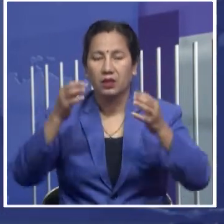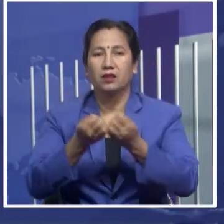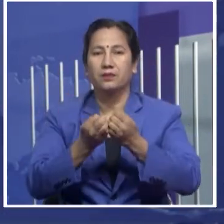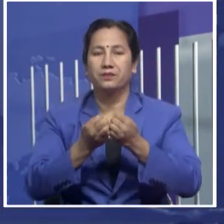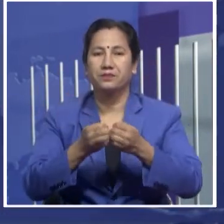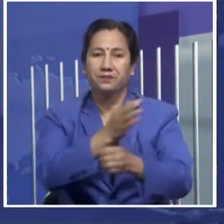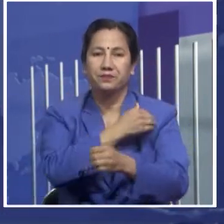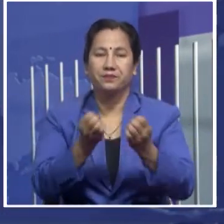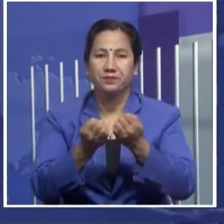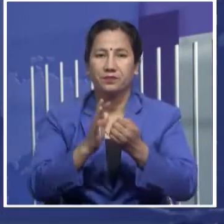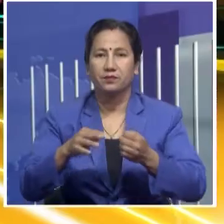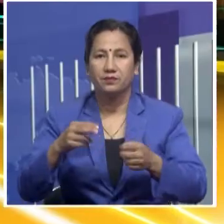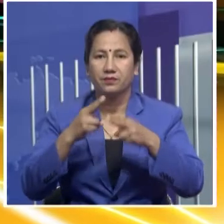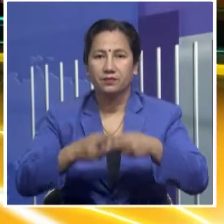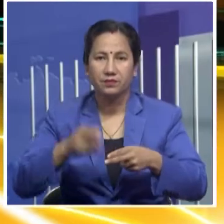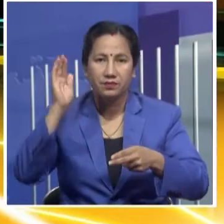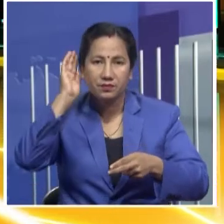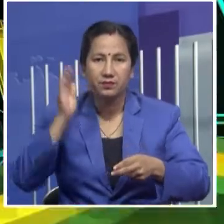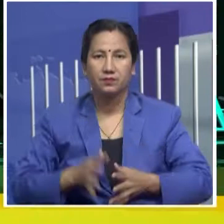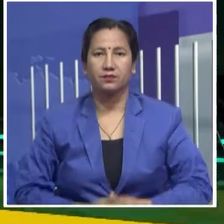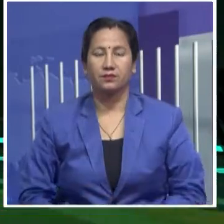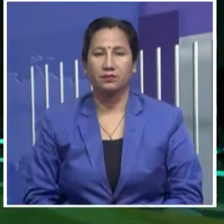अब आर्थिक समाचार।